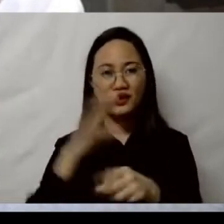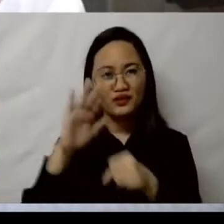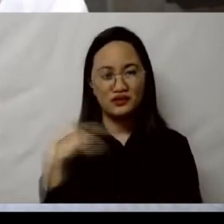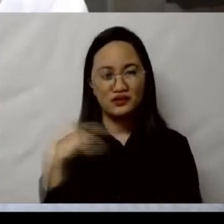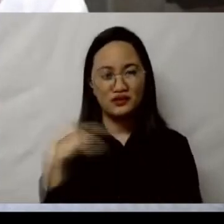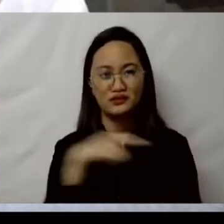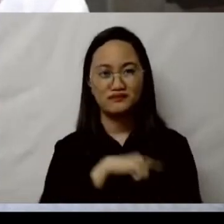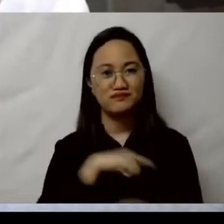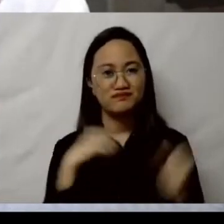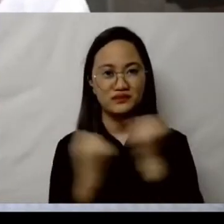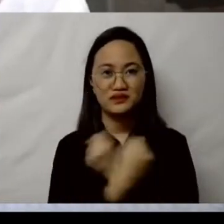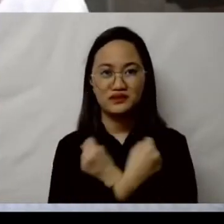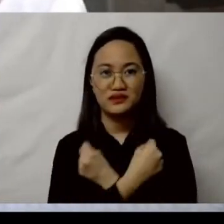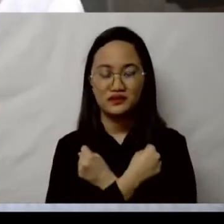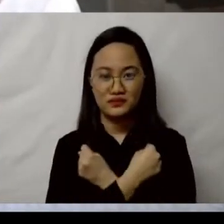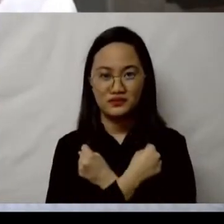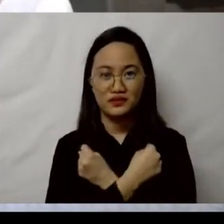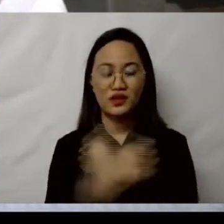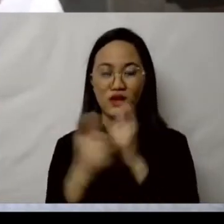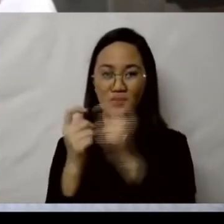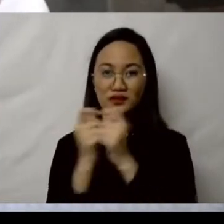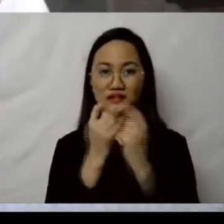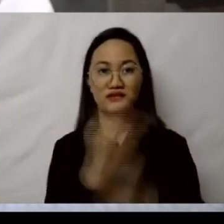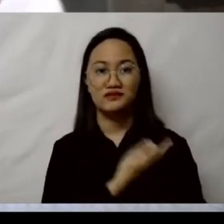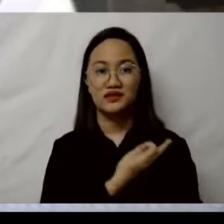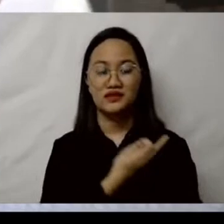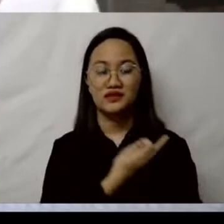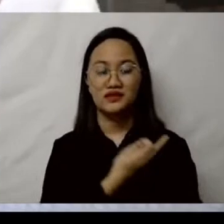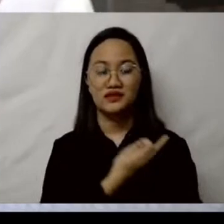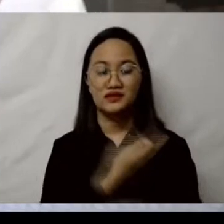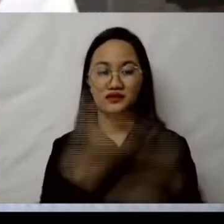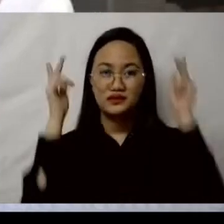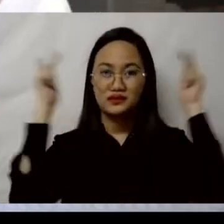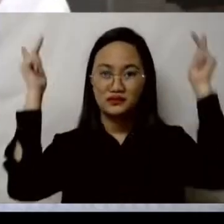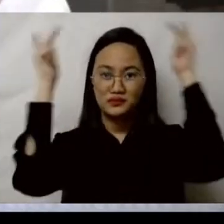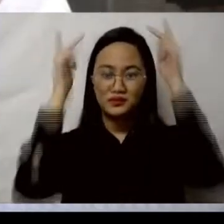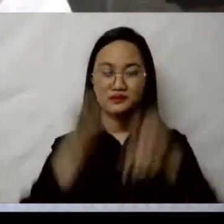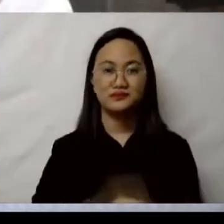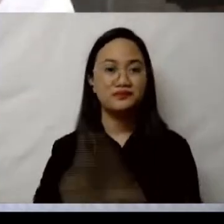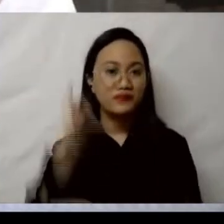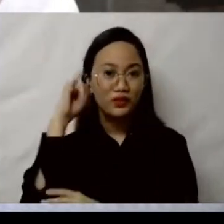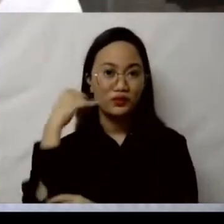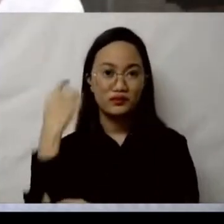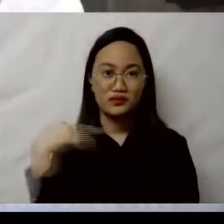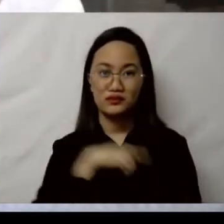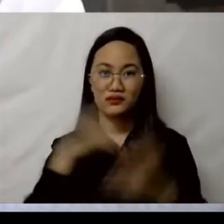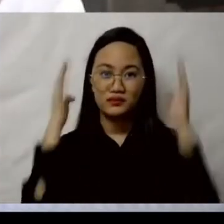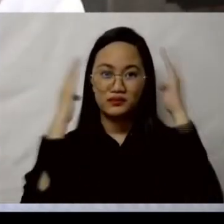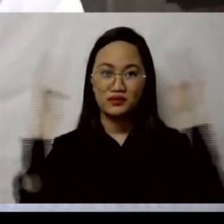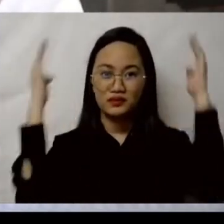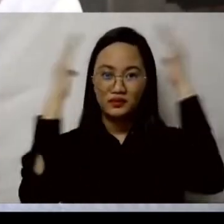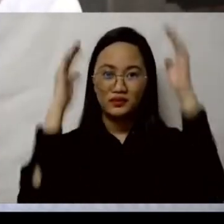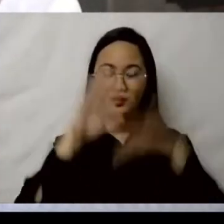mo kami sa pag-ibig, kaisa ni Francisco na aming Papa at ni Jose na aming Obispo at ng tanang mga